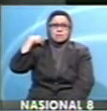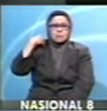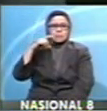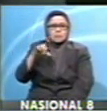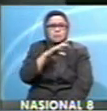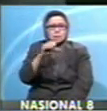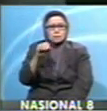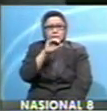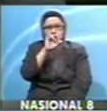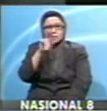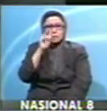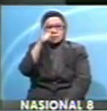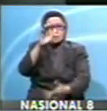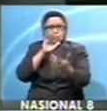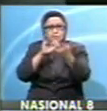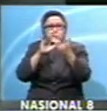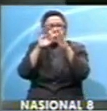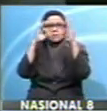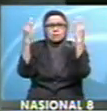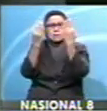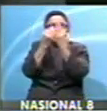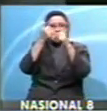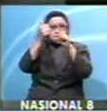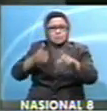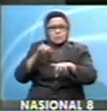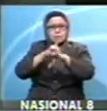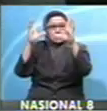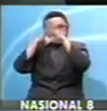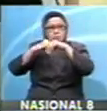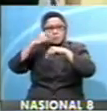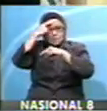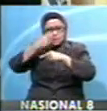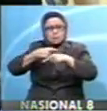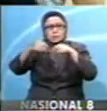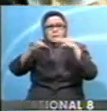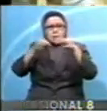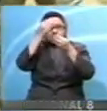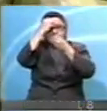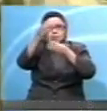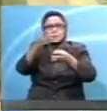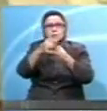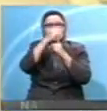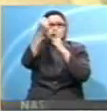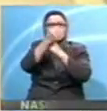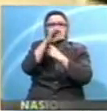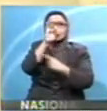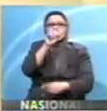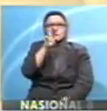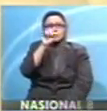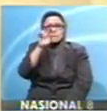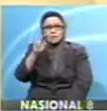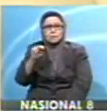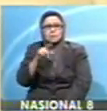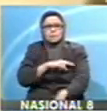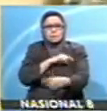ISN akan berhubung dengan keluarga mangsa yang berada di Sarawak bagi memberikan gambaran terkini tentang keadaan farisan beliau ditemui ketika melawat